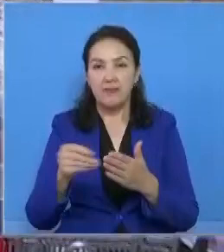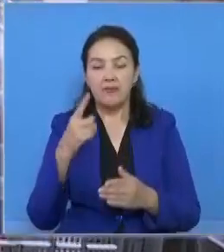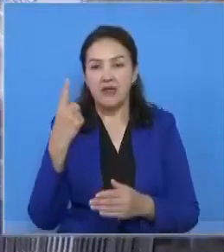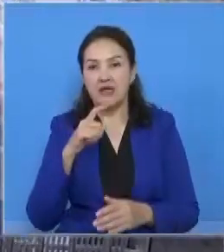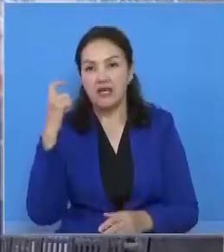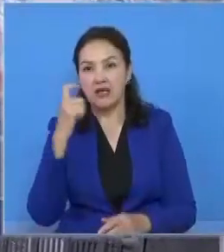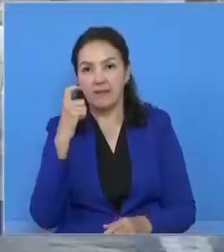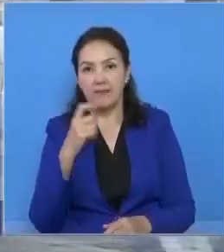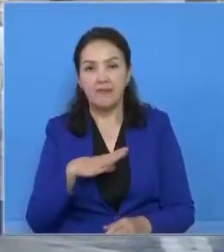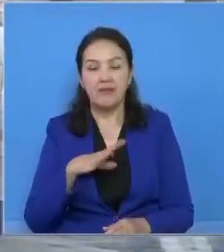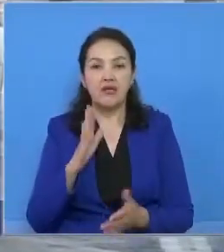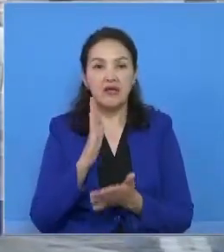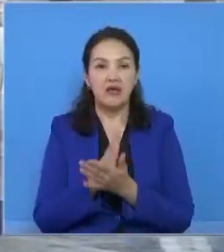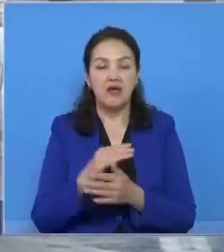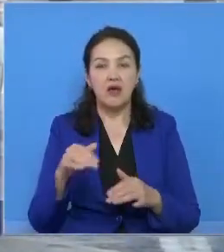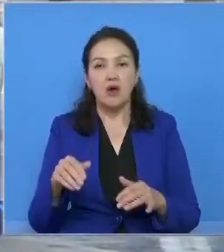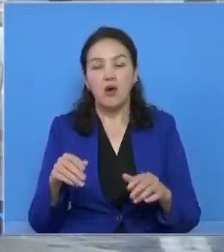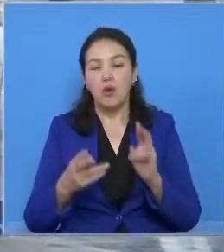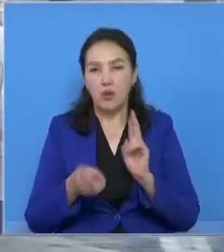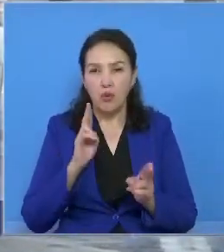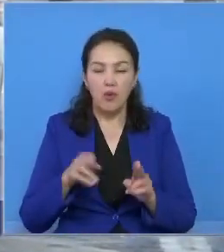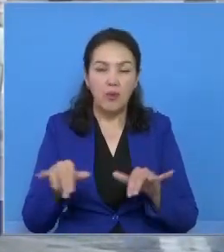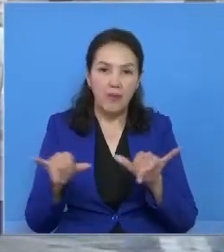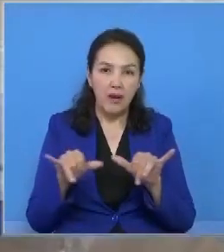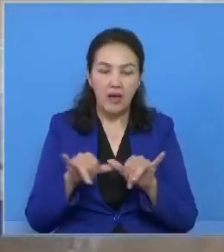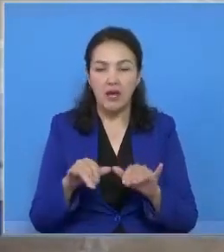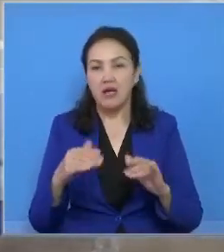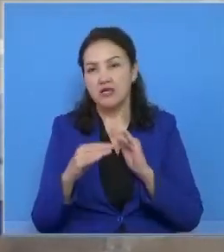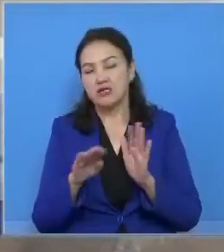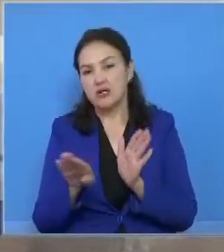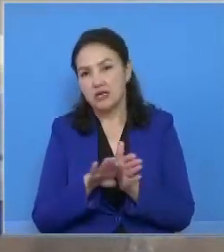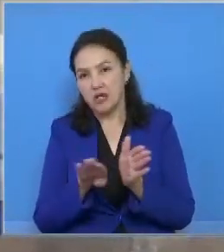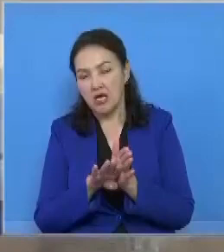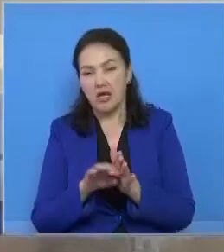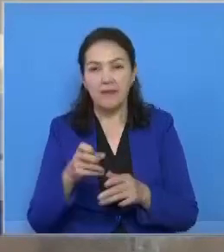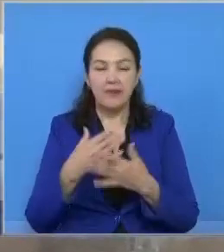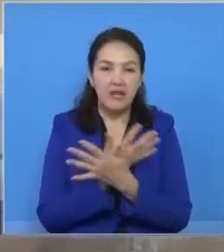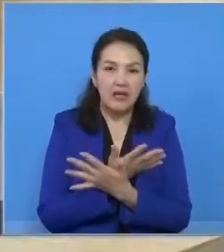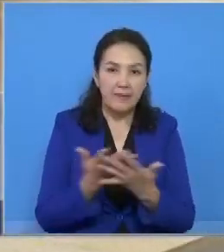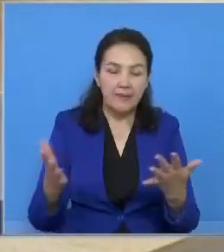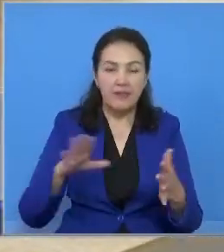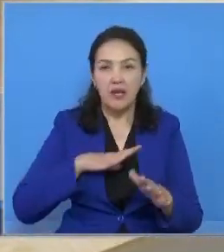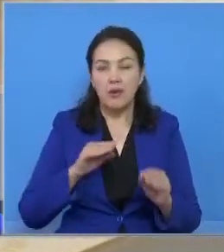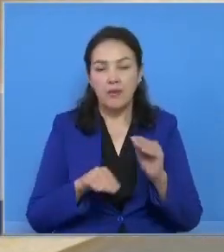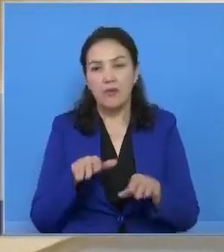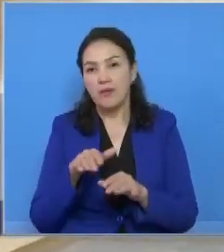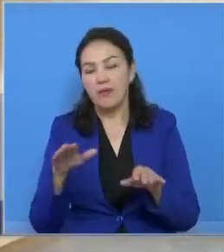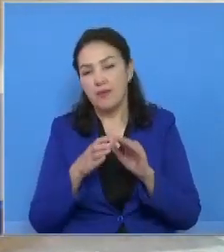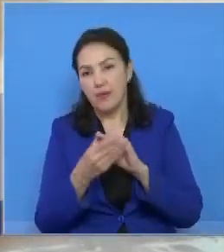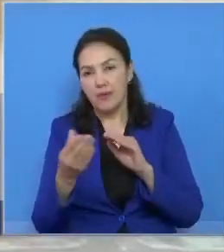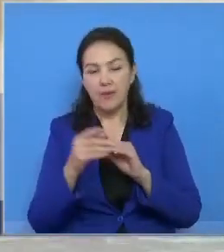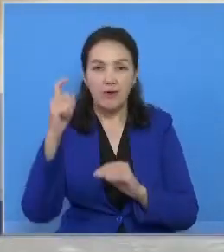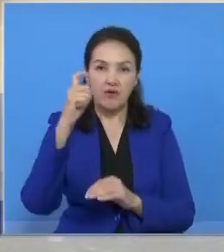одна хозяйка. В ассортименте кухни, мягкая мебель, кровати, шкафы, диваны, кресла, лавки, банкетки, подставки для обуви,